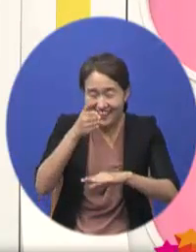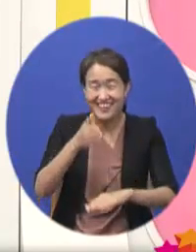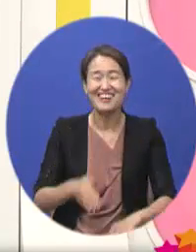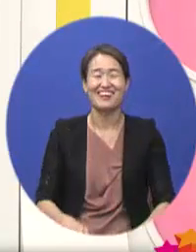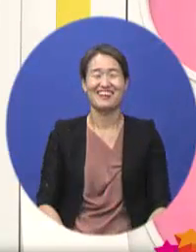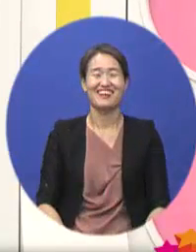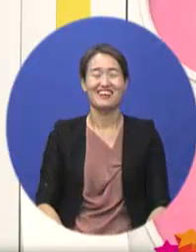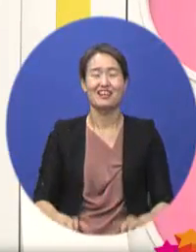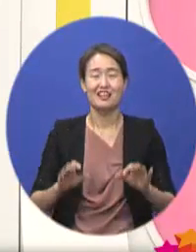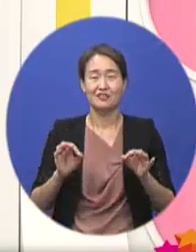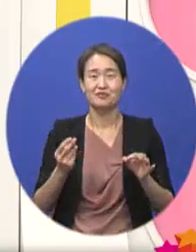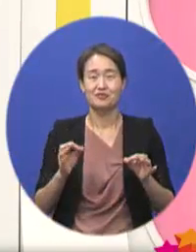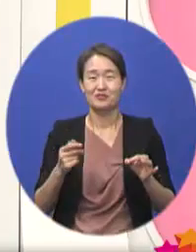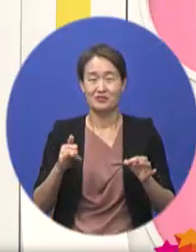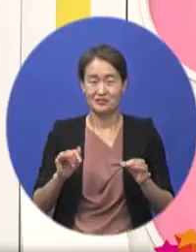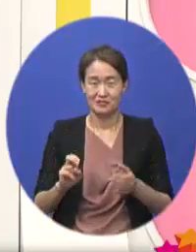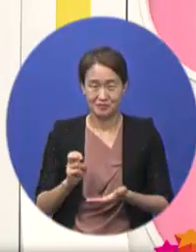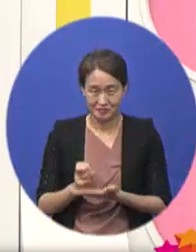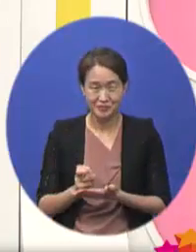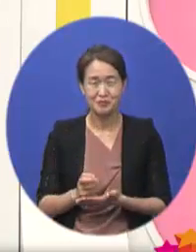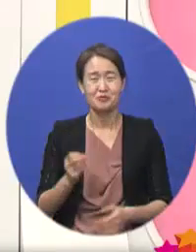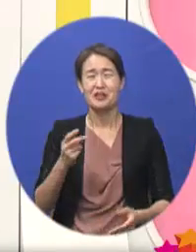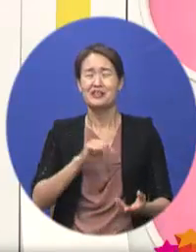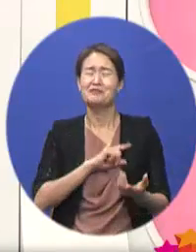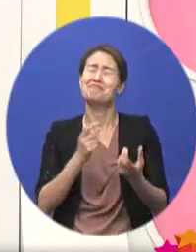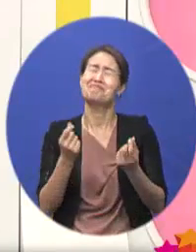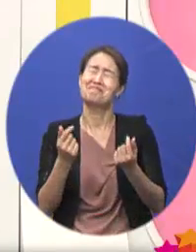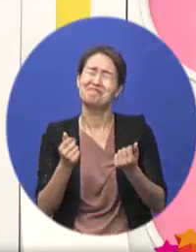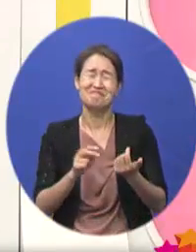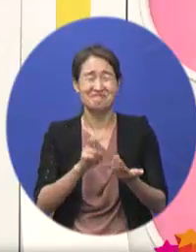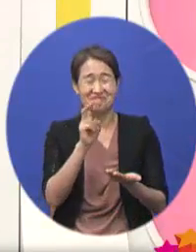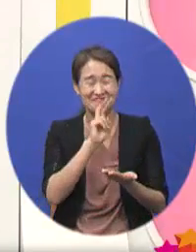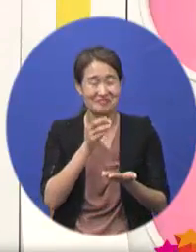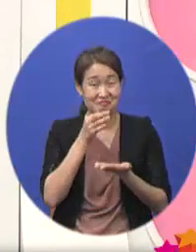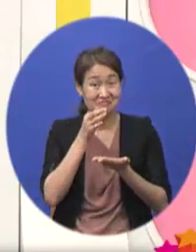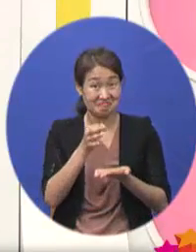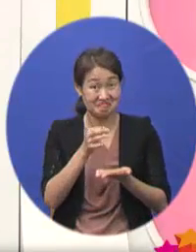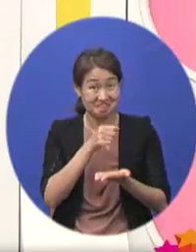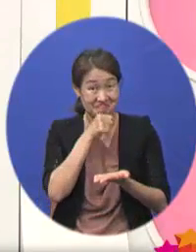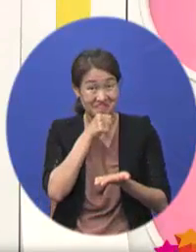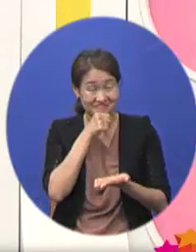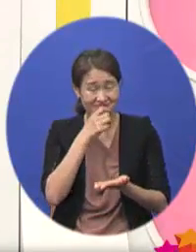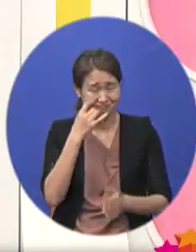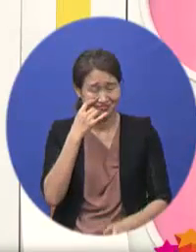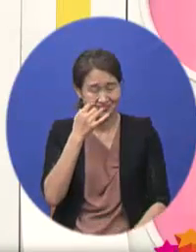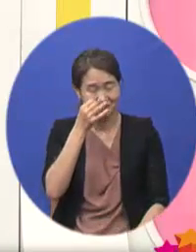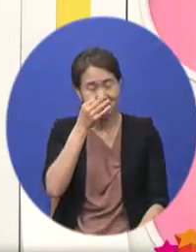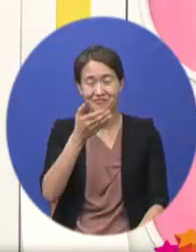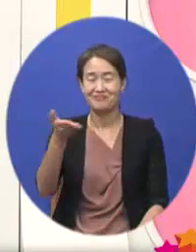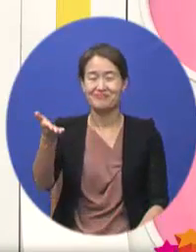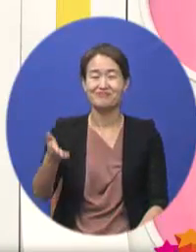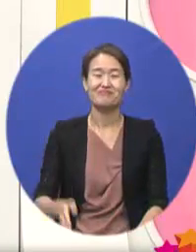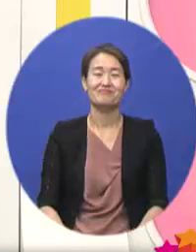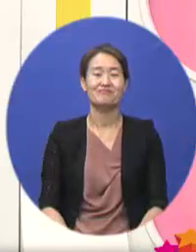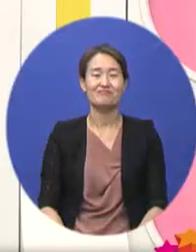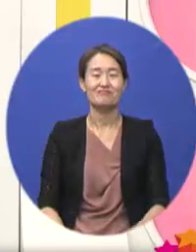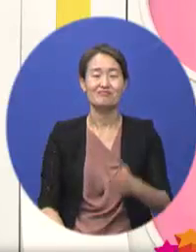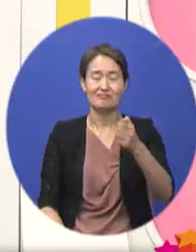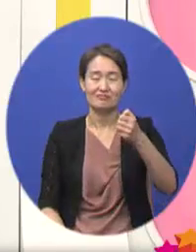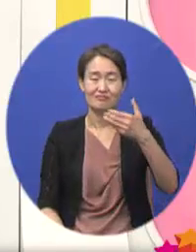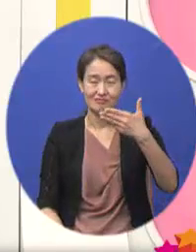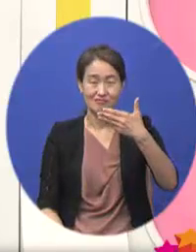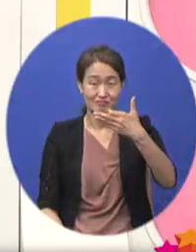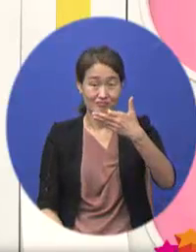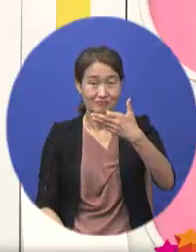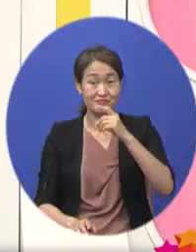예. 영님 어머니께서 네. 영님 씨의 노래를 했습니다. 그런 거 아니에요. 예, 자, 점수 볼게요. 네. 점수는요?